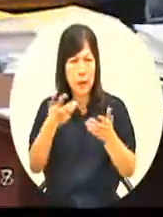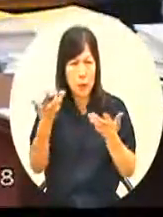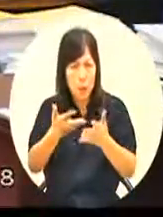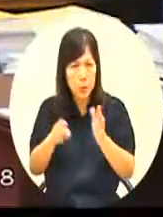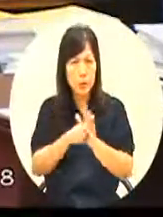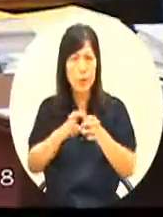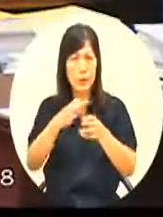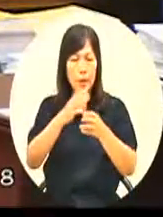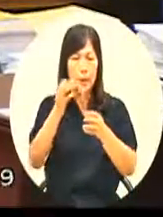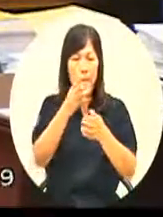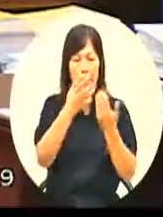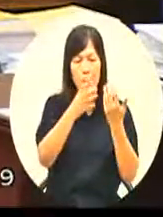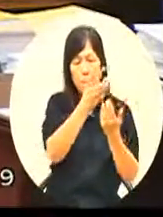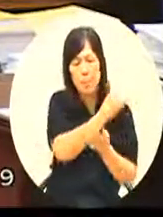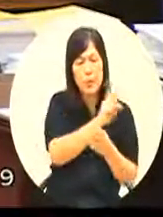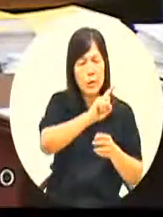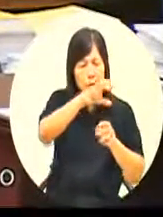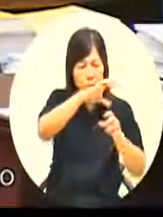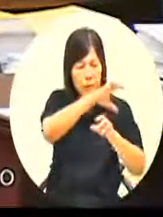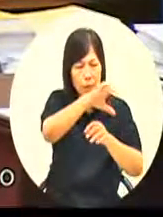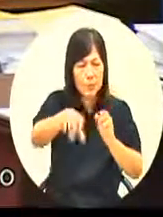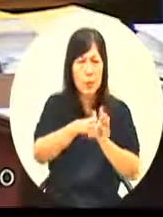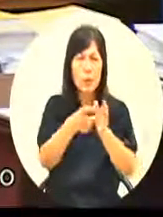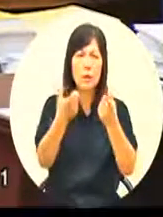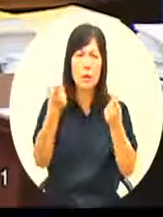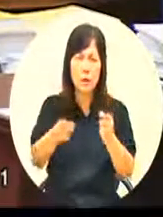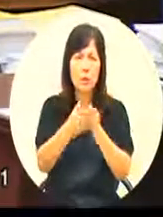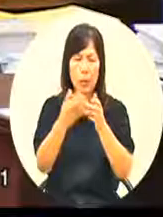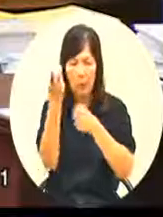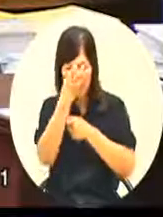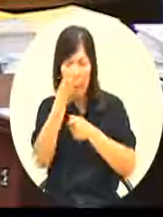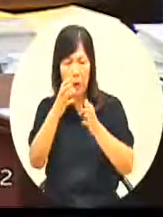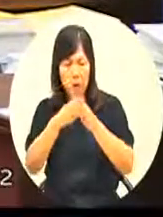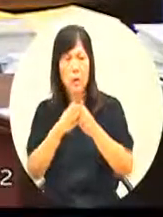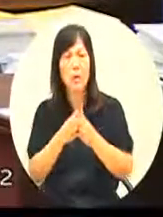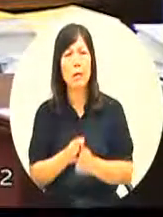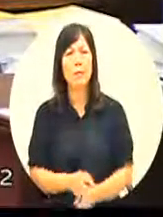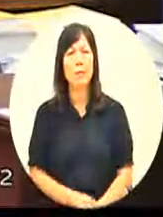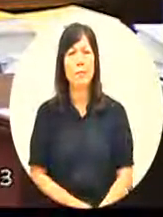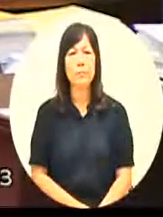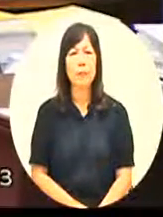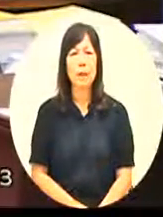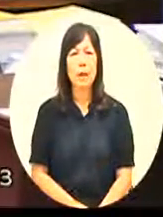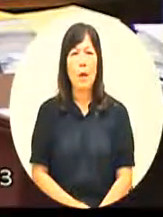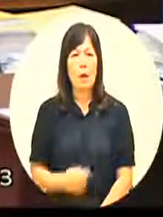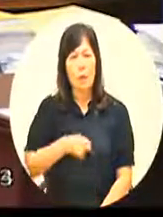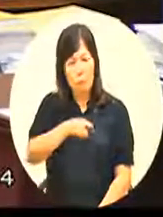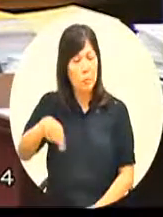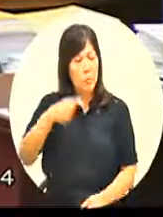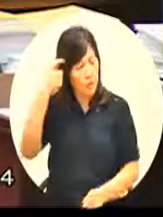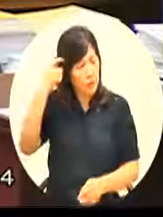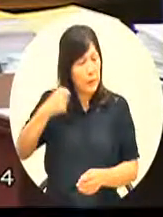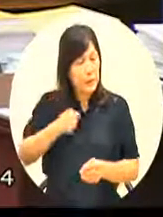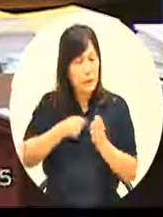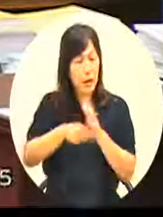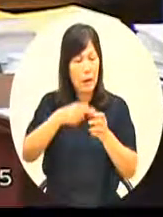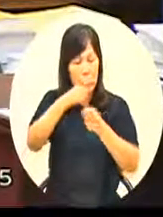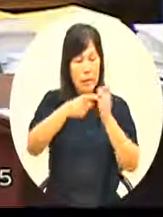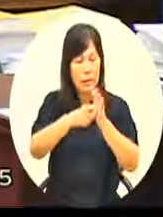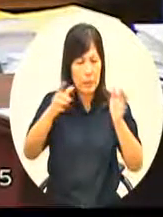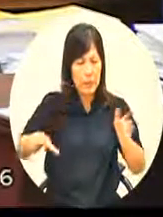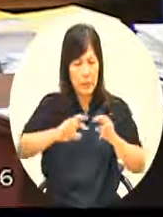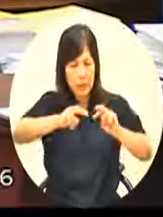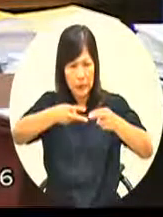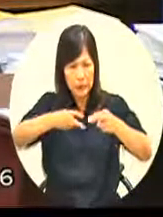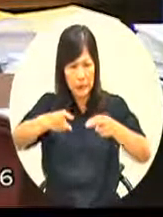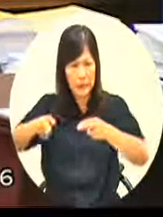是体育处的场馆，其实很多的地方其实都要去做一些检讨了，不然我们都知道，我们一整年花在场馆的维护的预